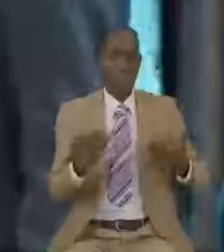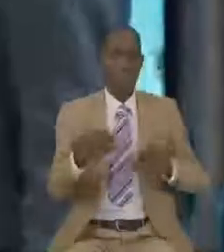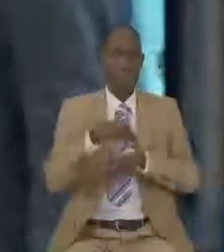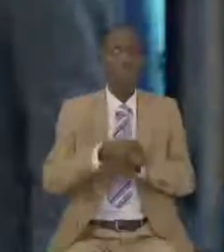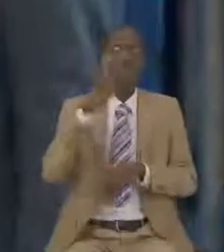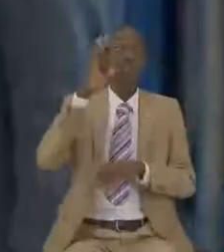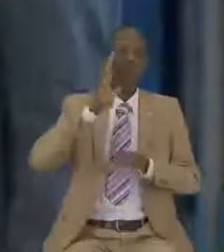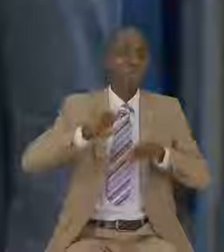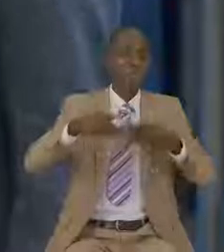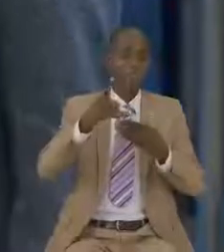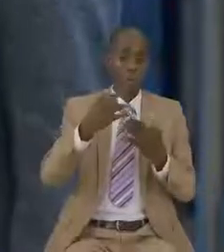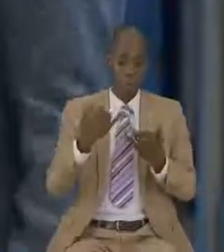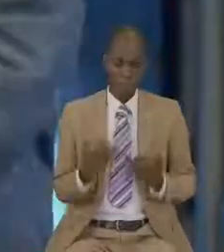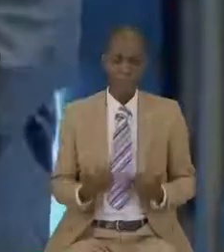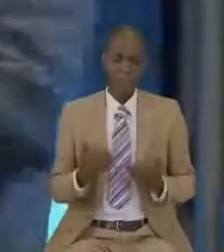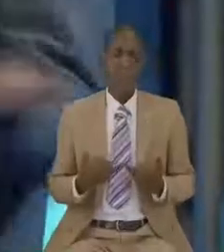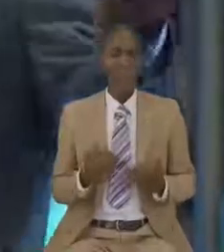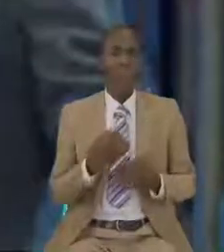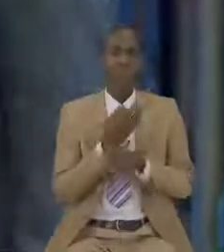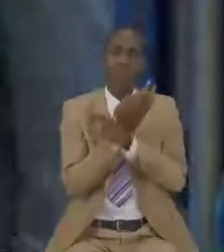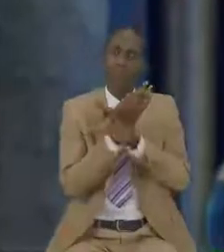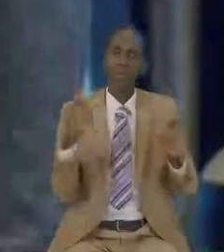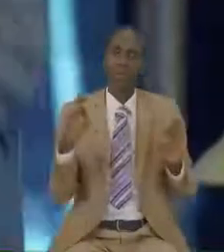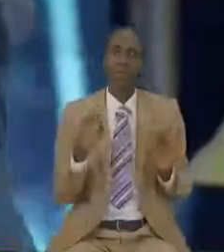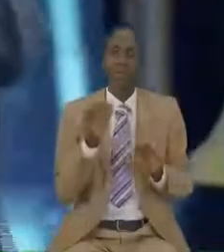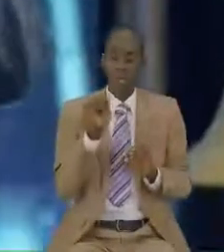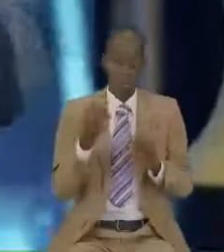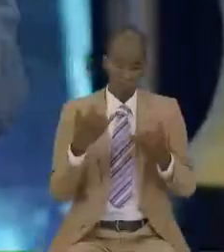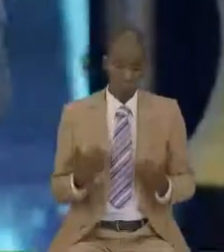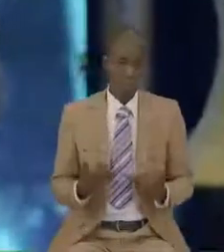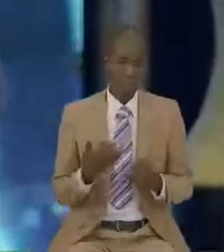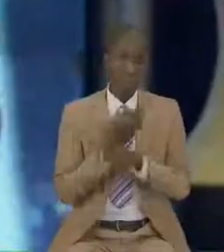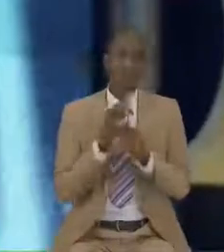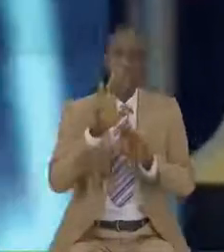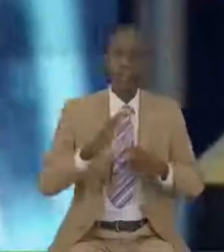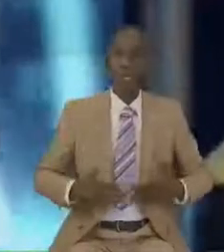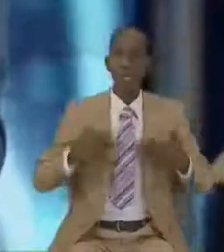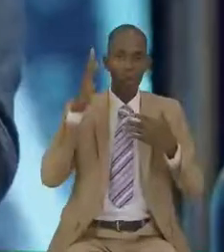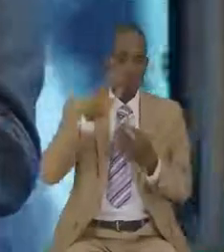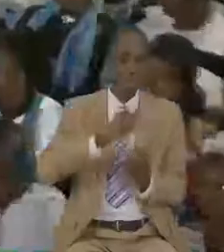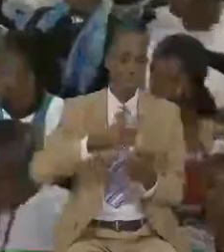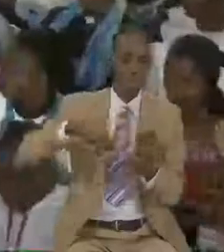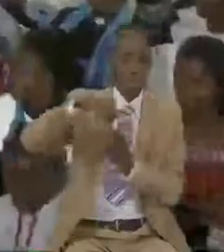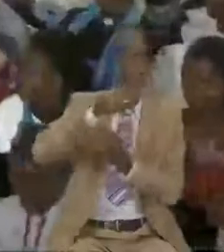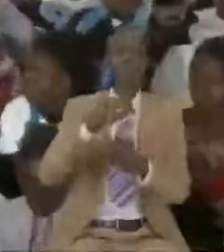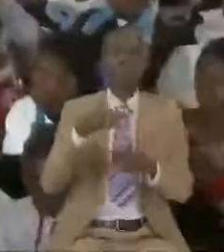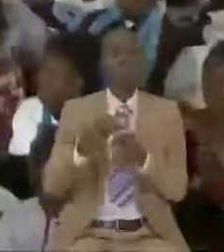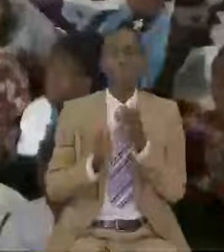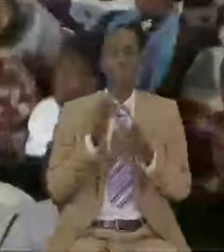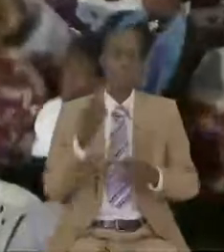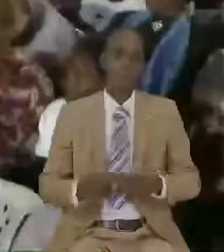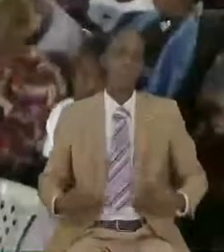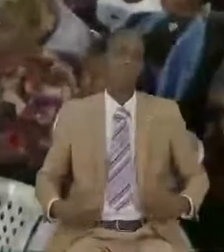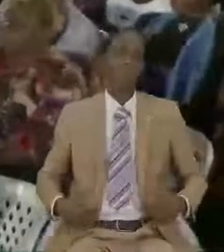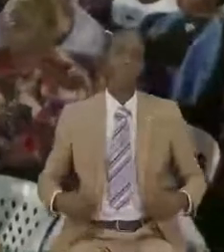soir. Et il va te donner la libération présente. Et la libération agréable. Ta vie va